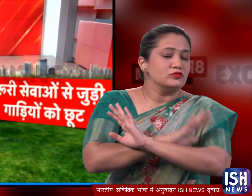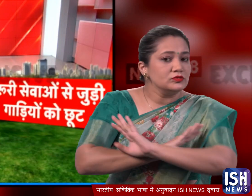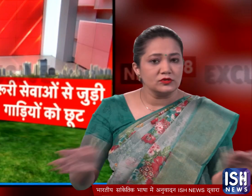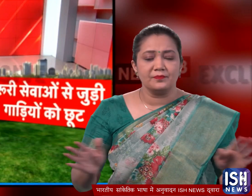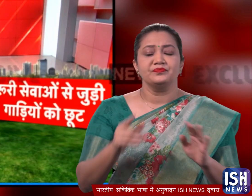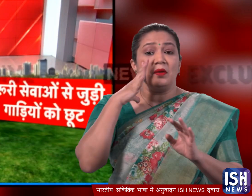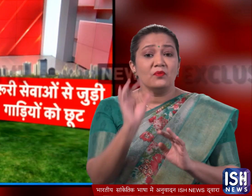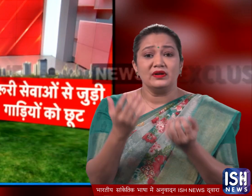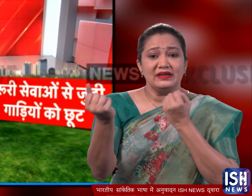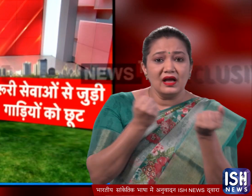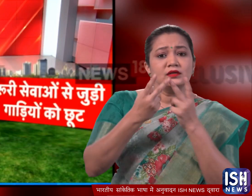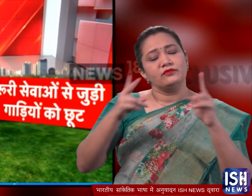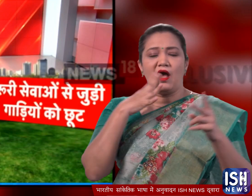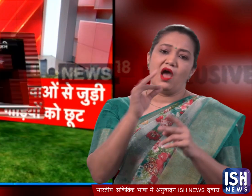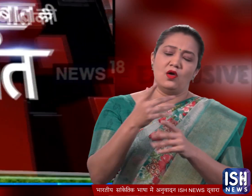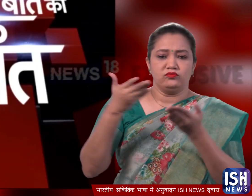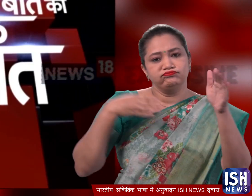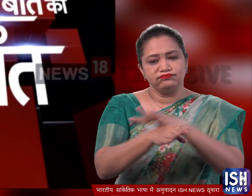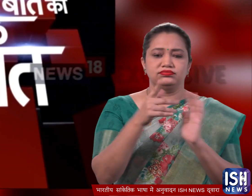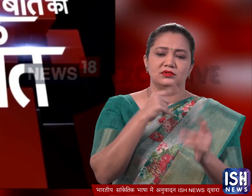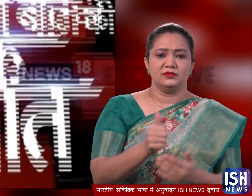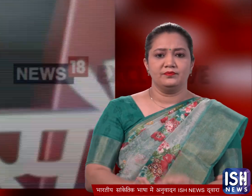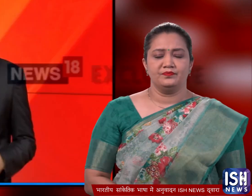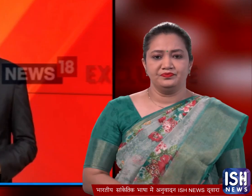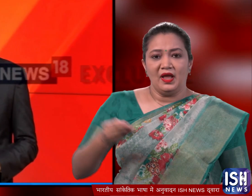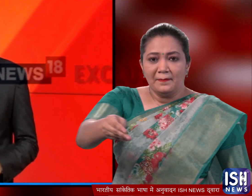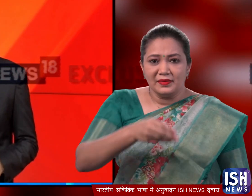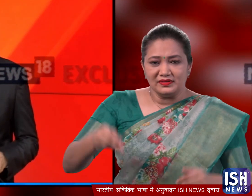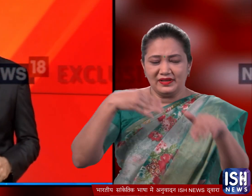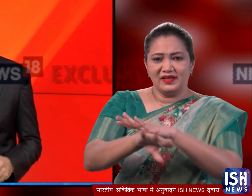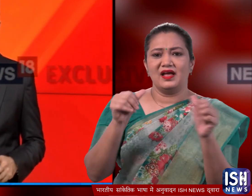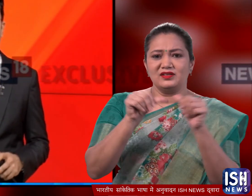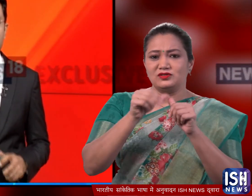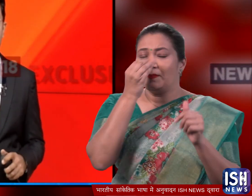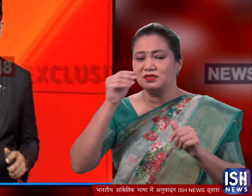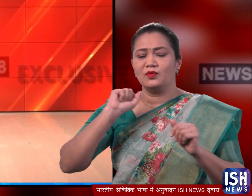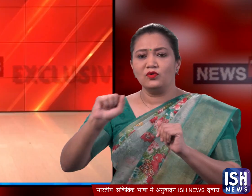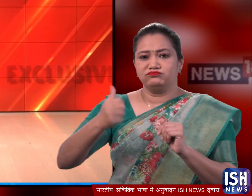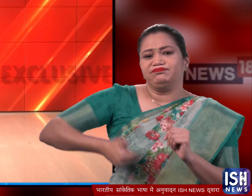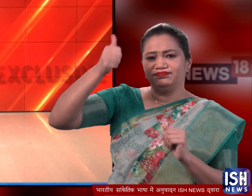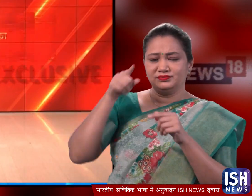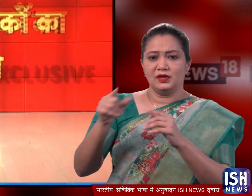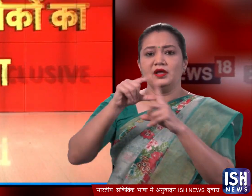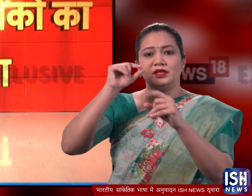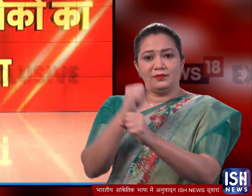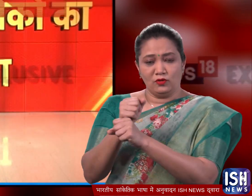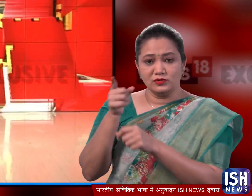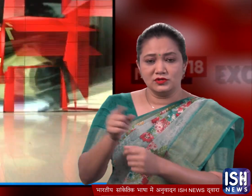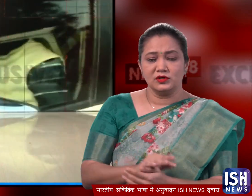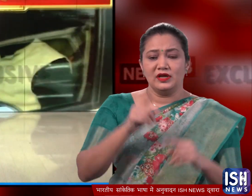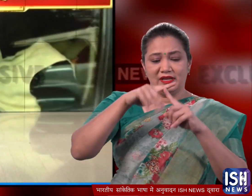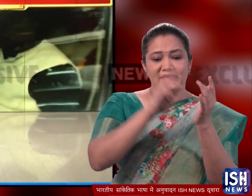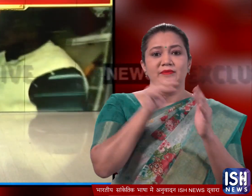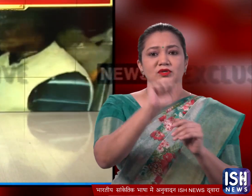से जुड़ी गाड़ियों को इस नियम से छूट दी जाएगी। पश्चिम बंगाल के आसनसोल में बीजेपी के राष्ट्रीय उपाध्यक्ष दिलीप घोष के सामने